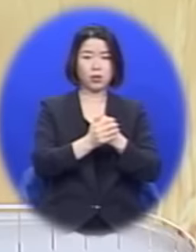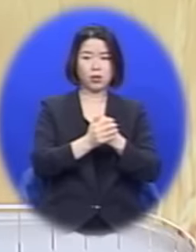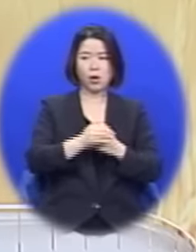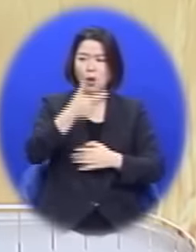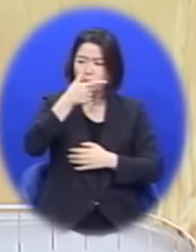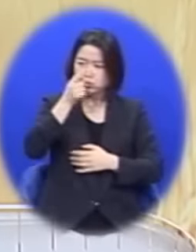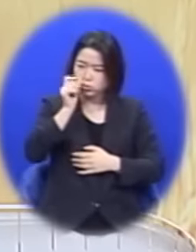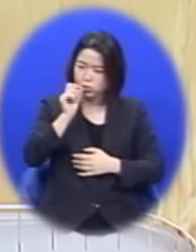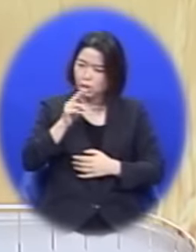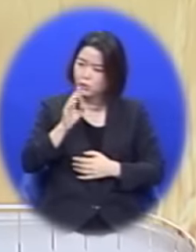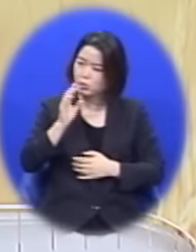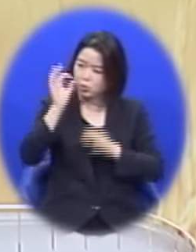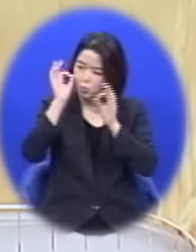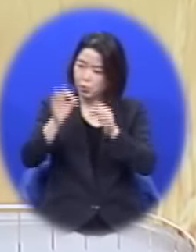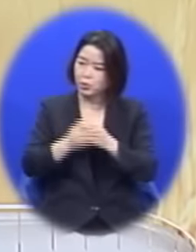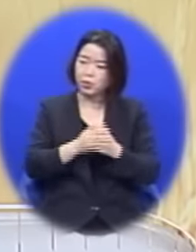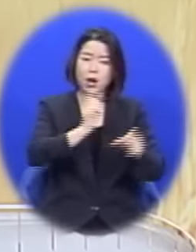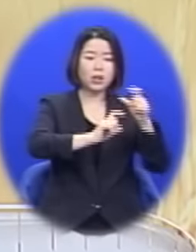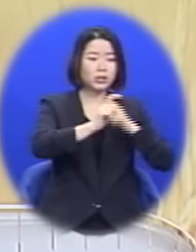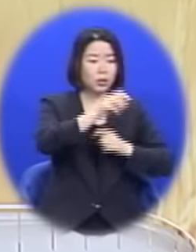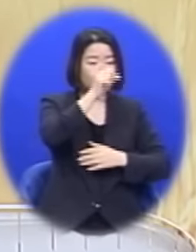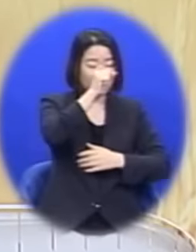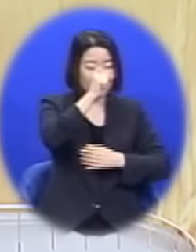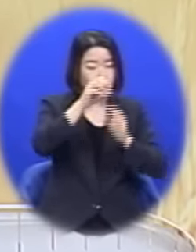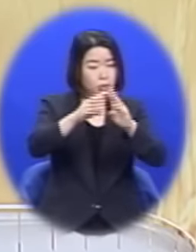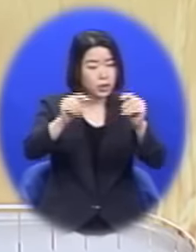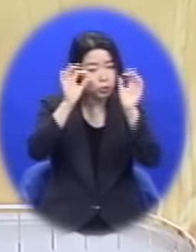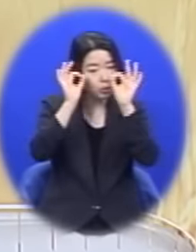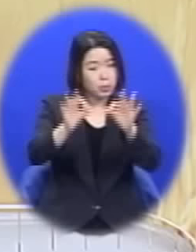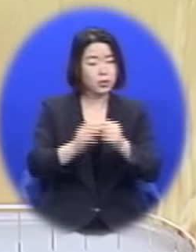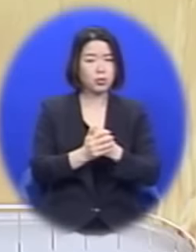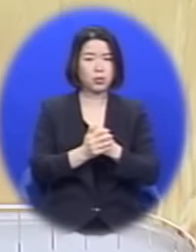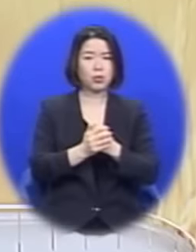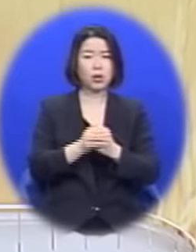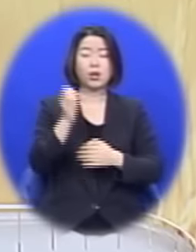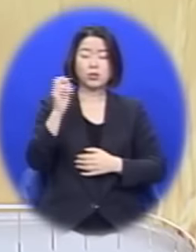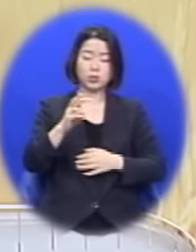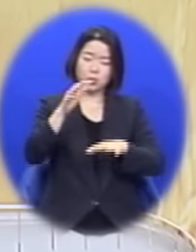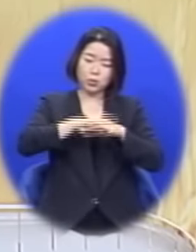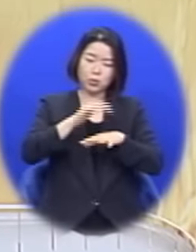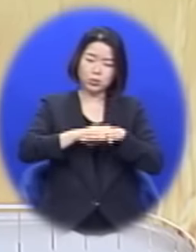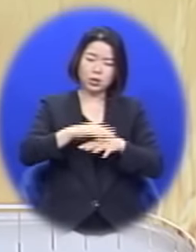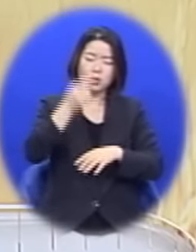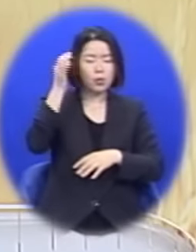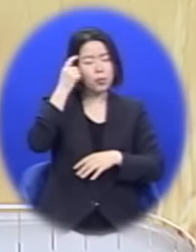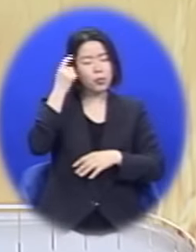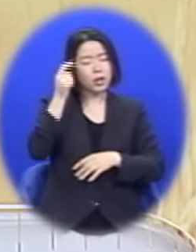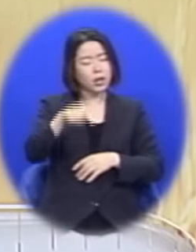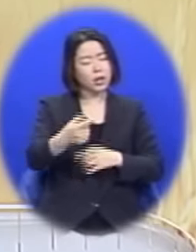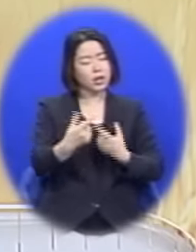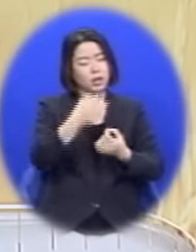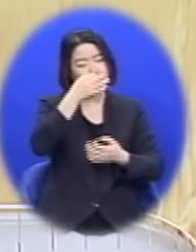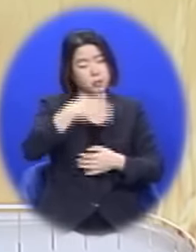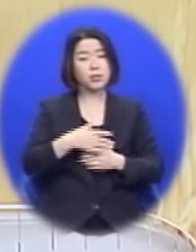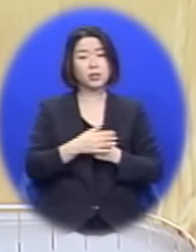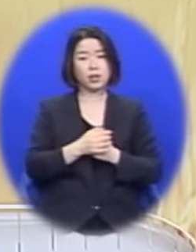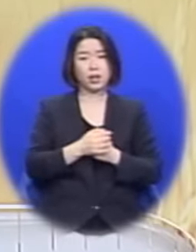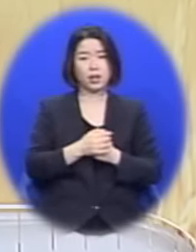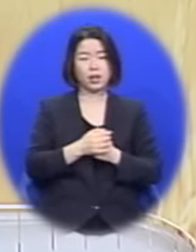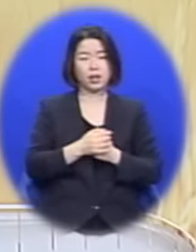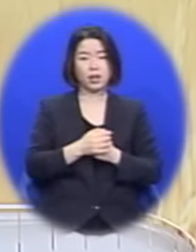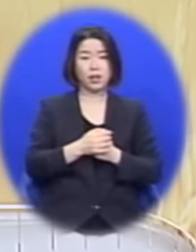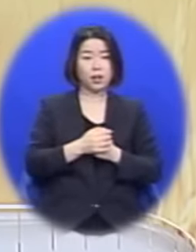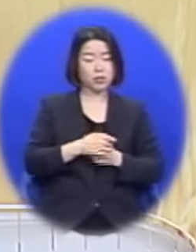모지라는 것도 보이고 더 좋은 땅도 보이고, 그리고 농사는 왜 그렇게 힘든지, 이제는 힘들다,